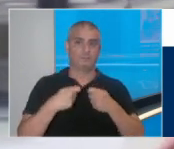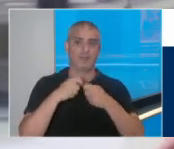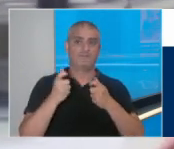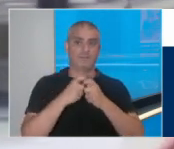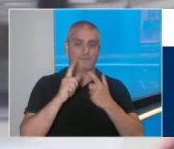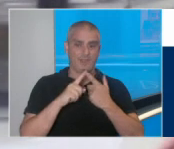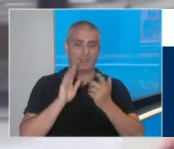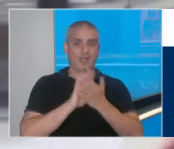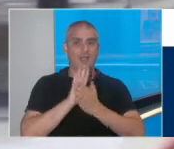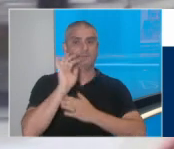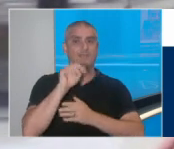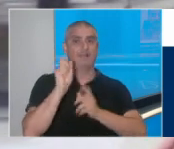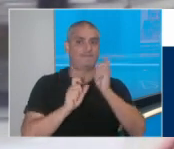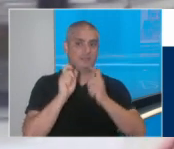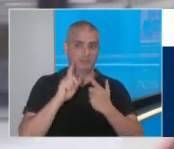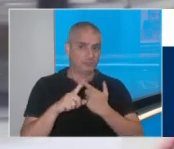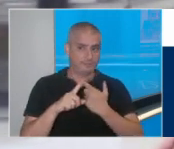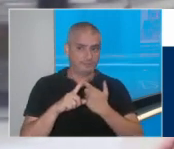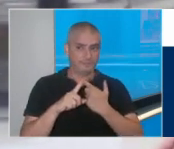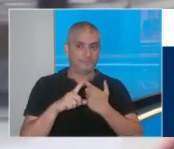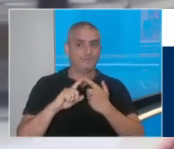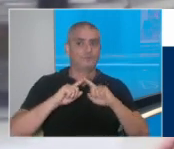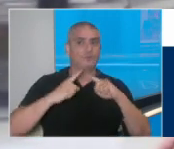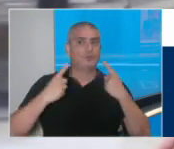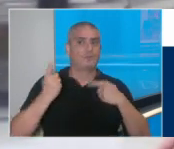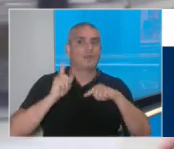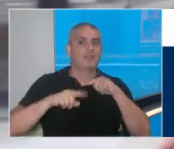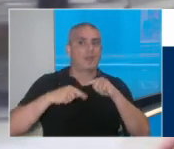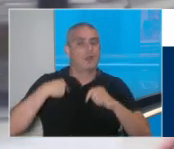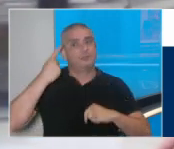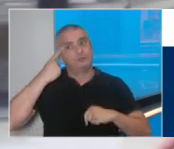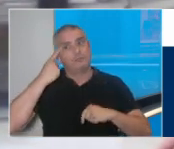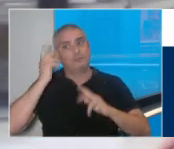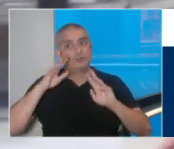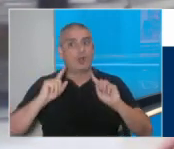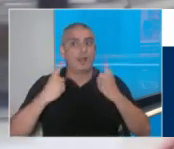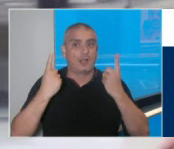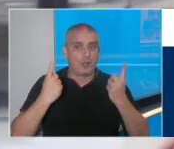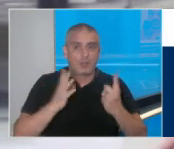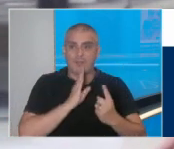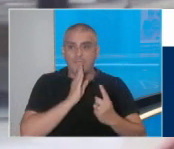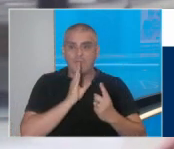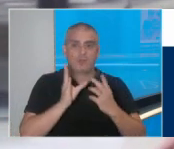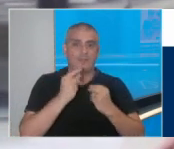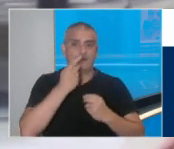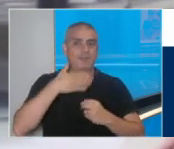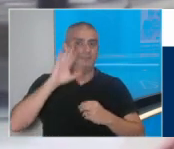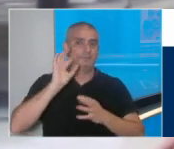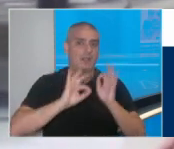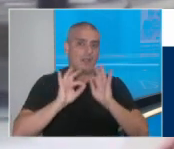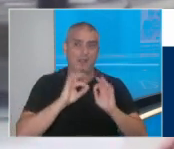המפלגה, כ-15,000 איש, כל מיני תקלות שחשדנו שיכולות להיות ובעיות עם ההצבעה